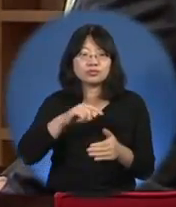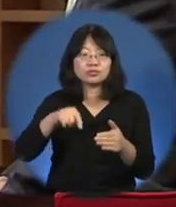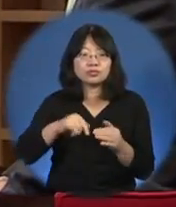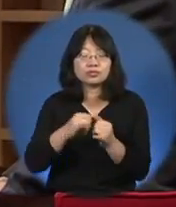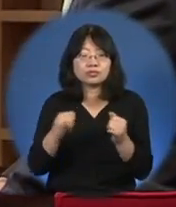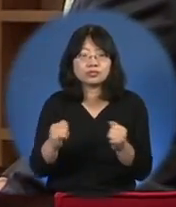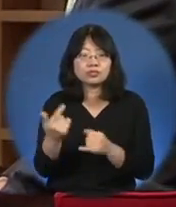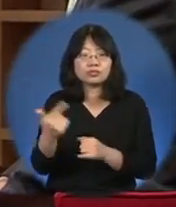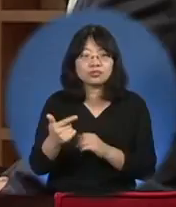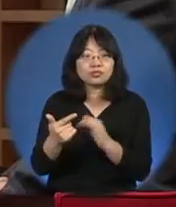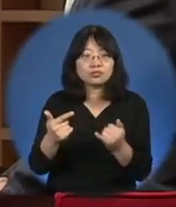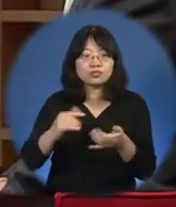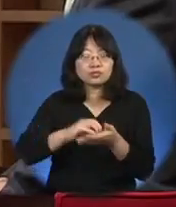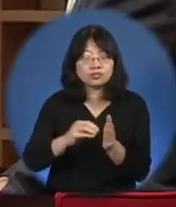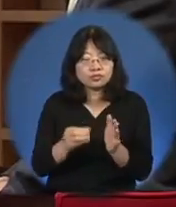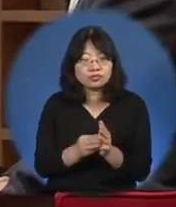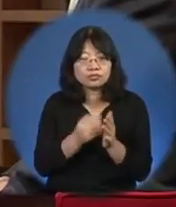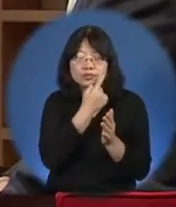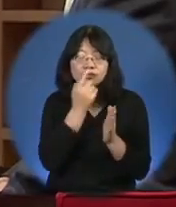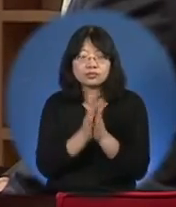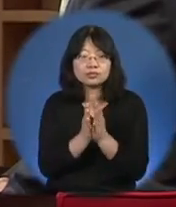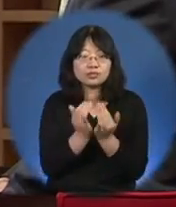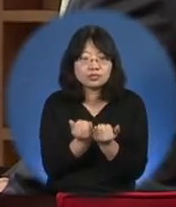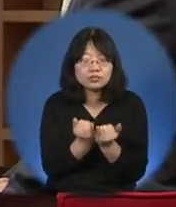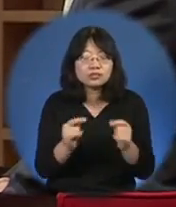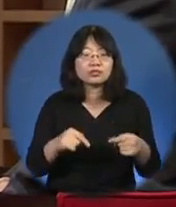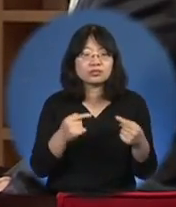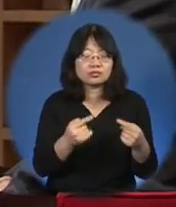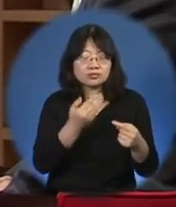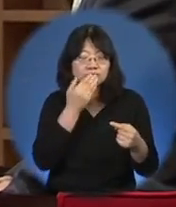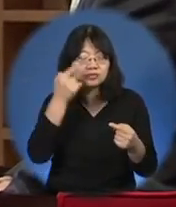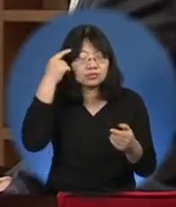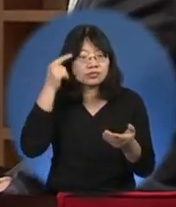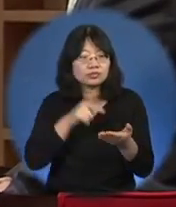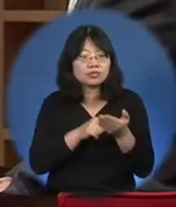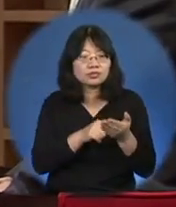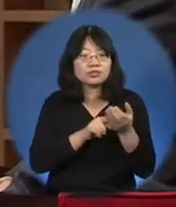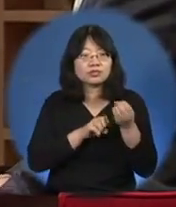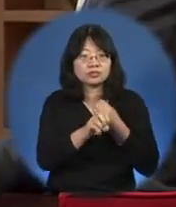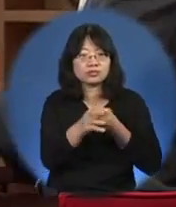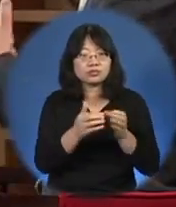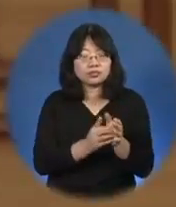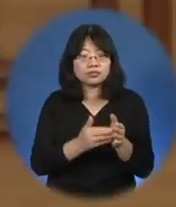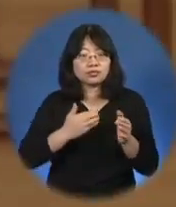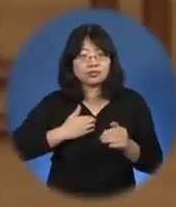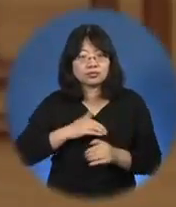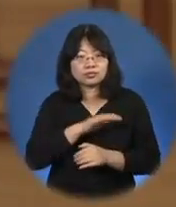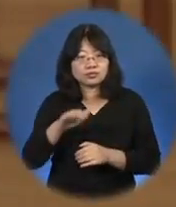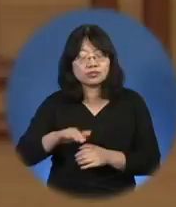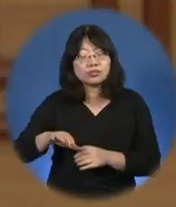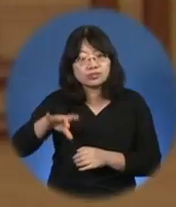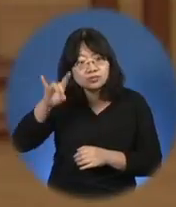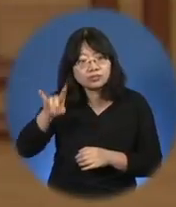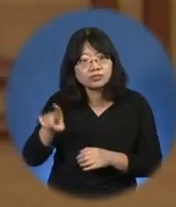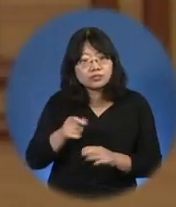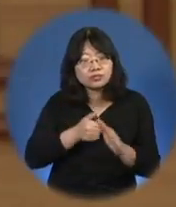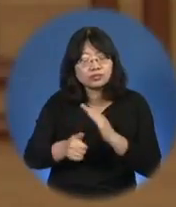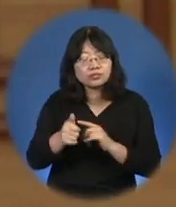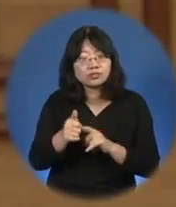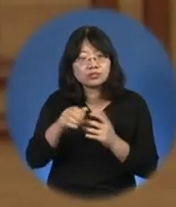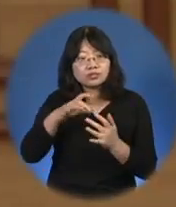중에 약 6천 명 정도가 본인은 참여할 의사가 있다 이렇게 답을 했습니다. 네, 근데 저희가 애당초